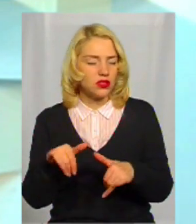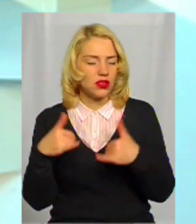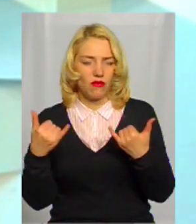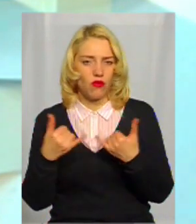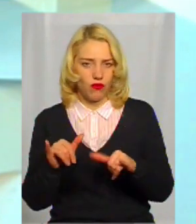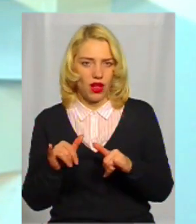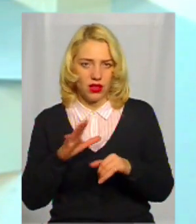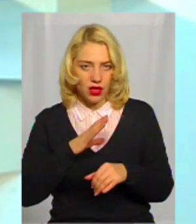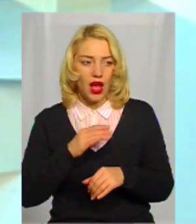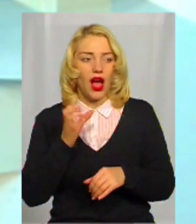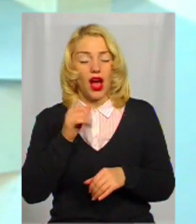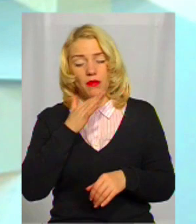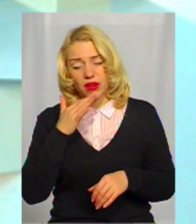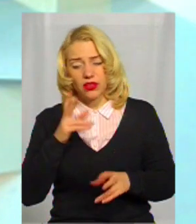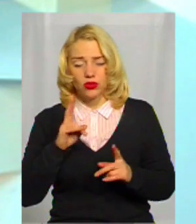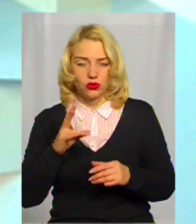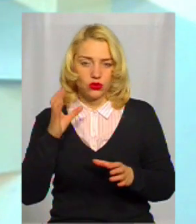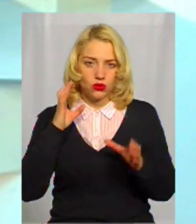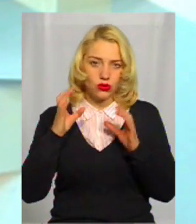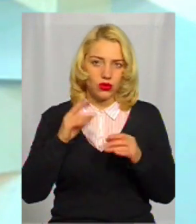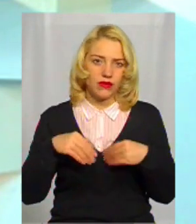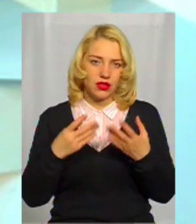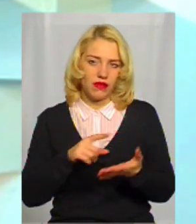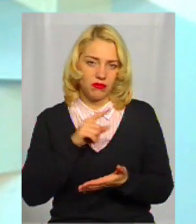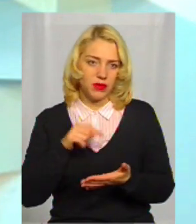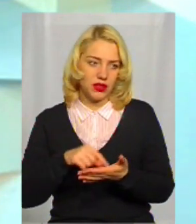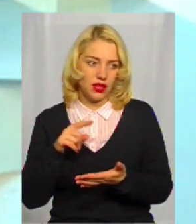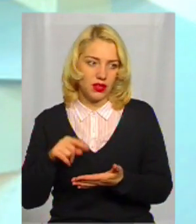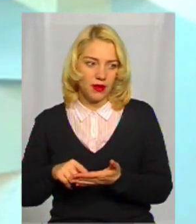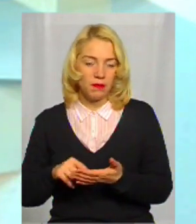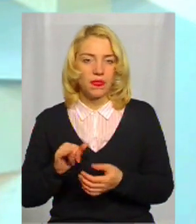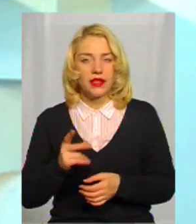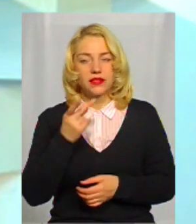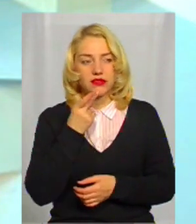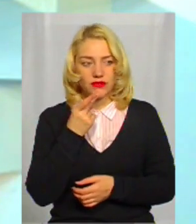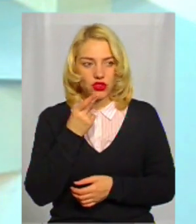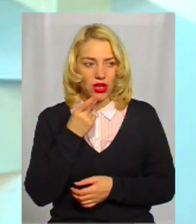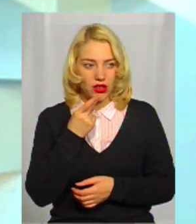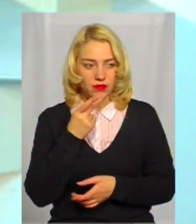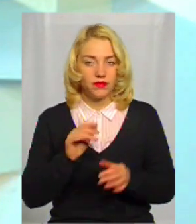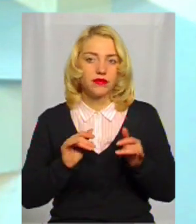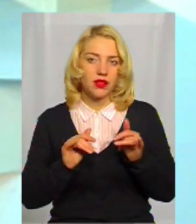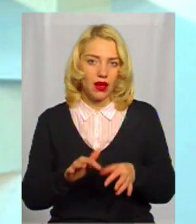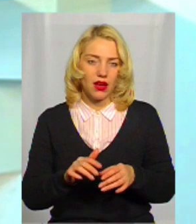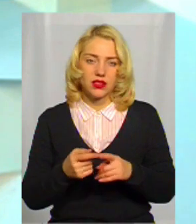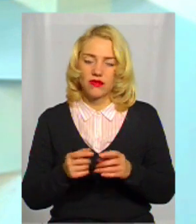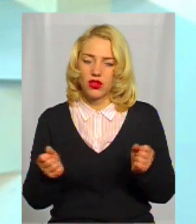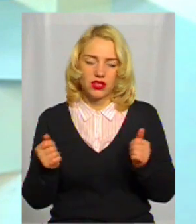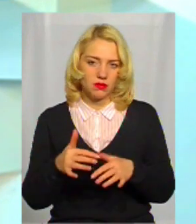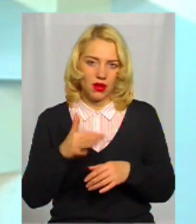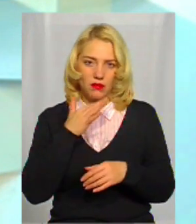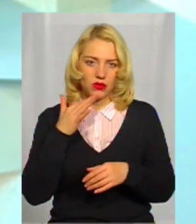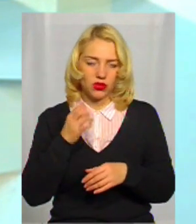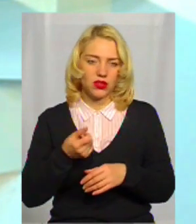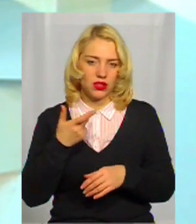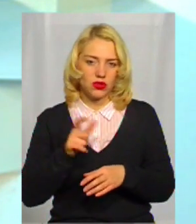хто слухав, задавав питання, і зазвичай акція там не збирає дуже велику кількість людей. Наприклад,